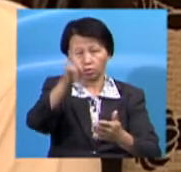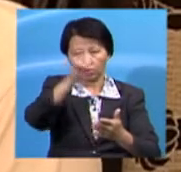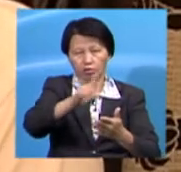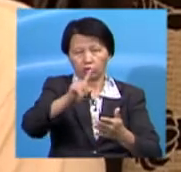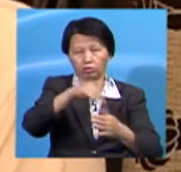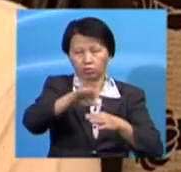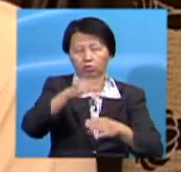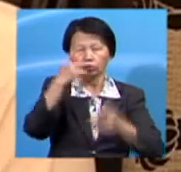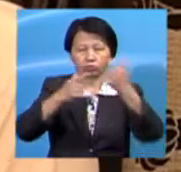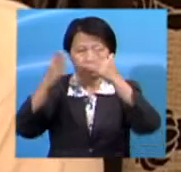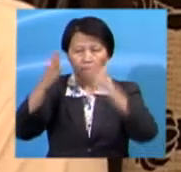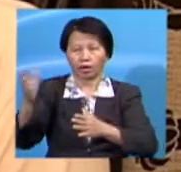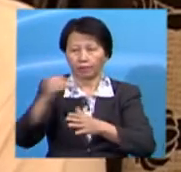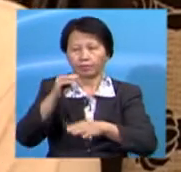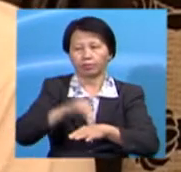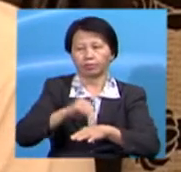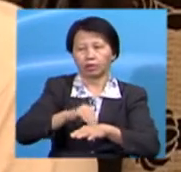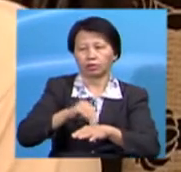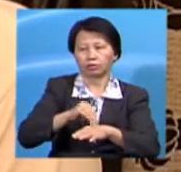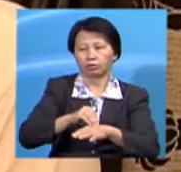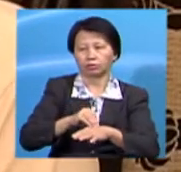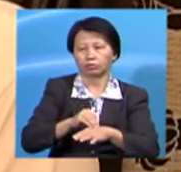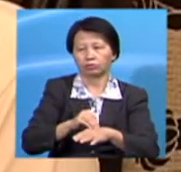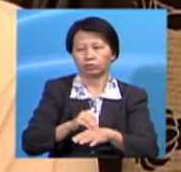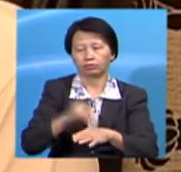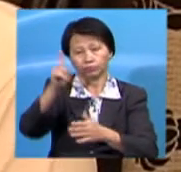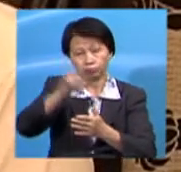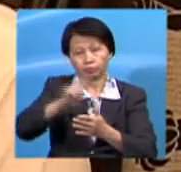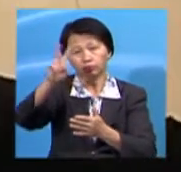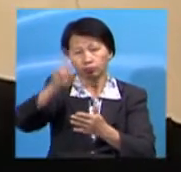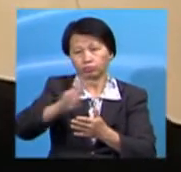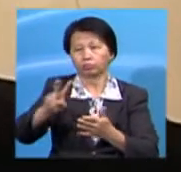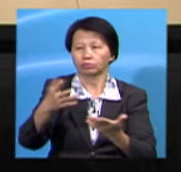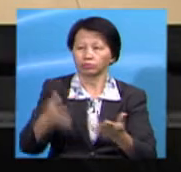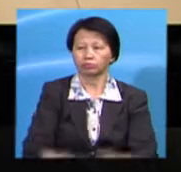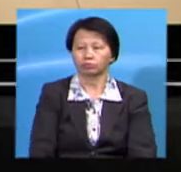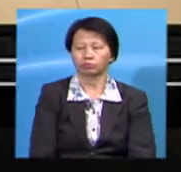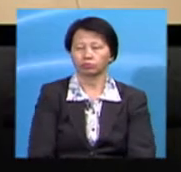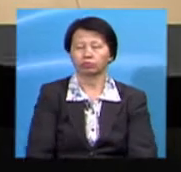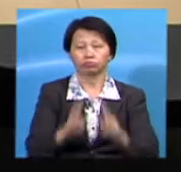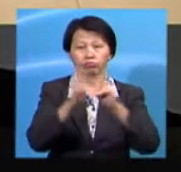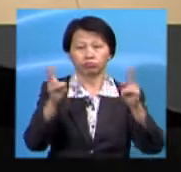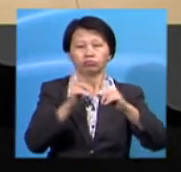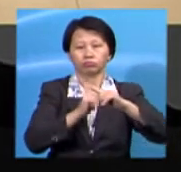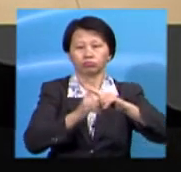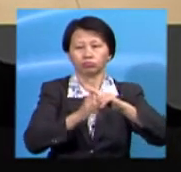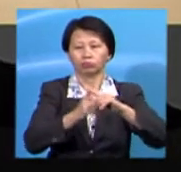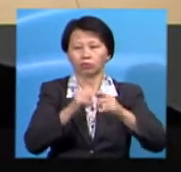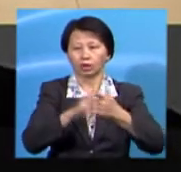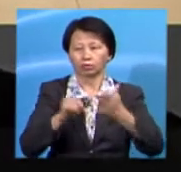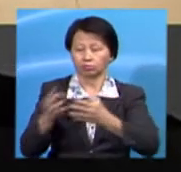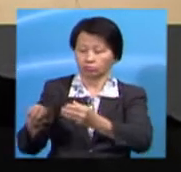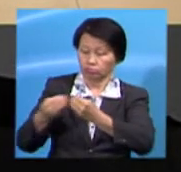Untuk pelancong luar mungkin akan ambil masa dalam seminggu ke 2 minggu. Sangat puas hati. Apa kehendak bagi